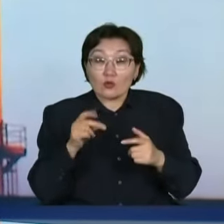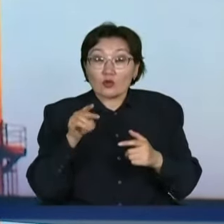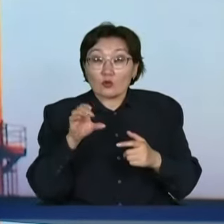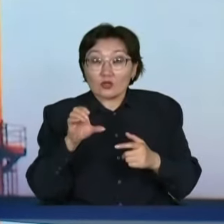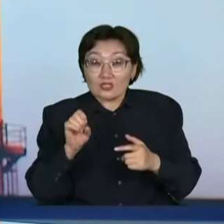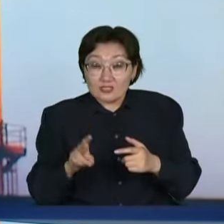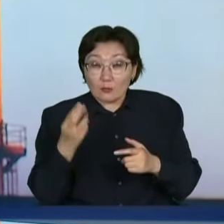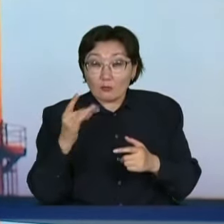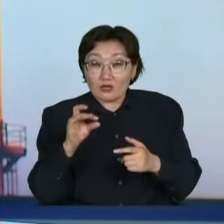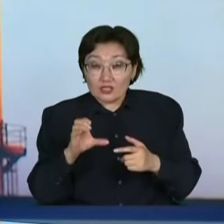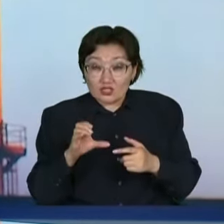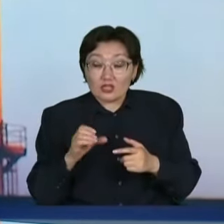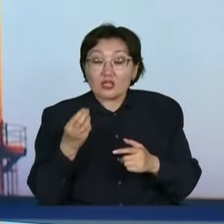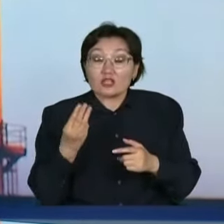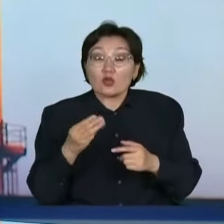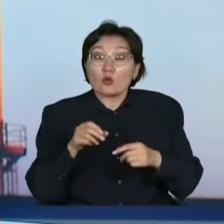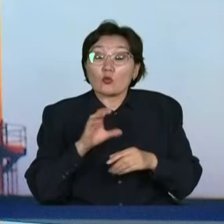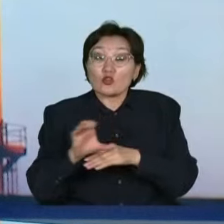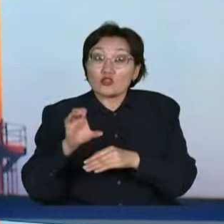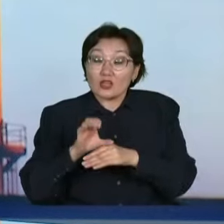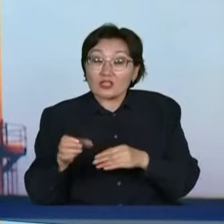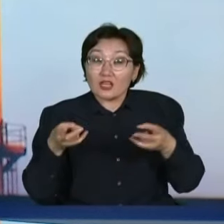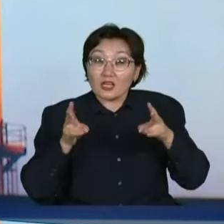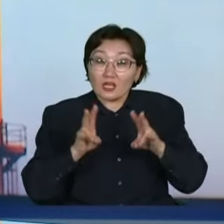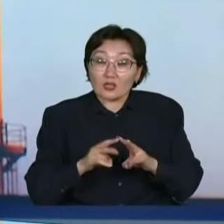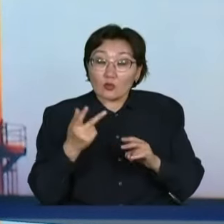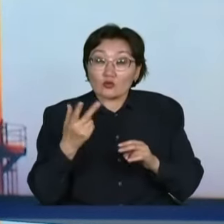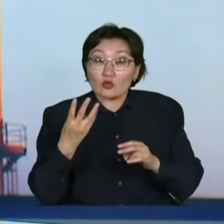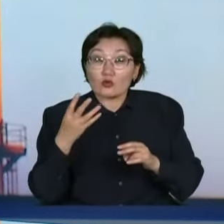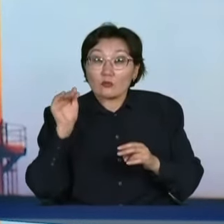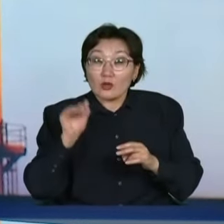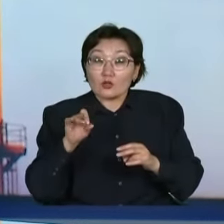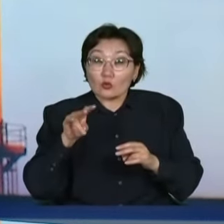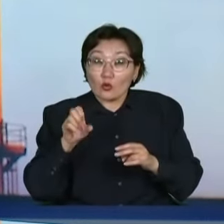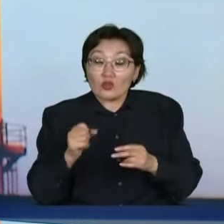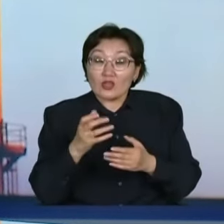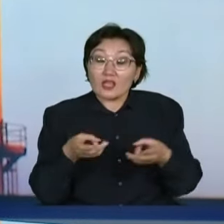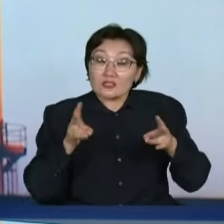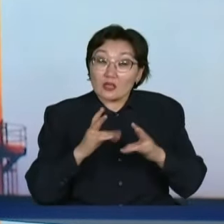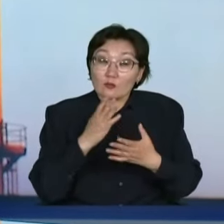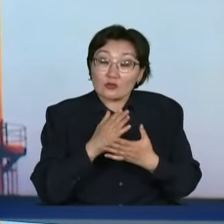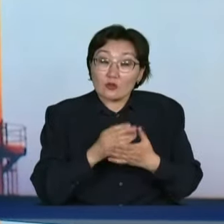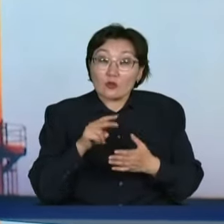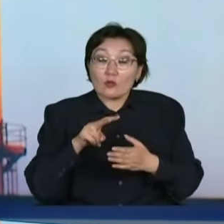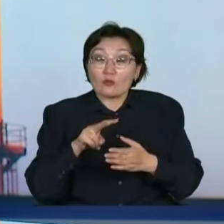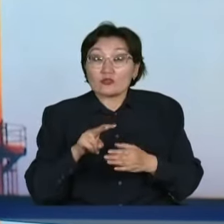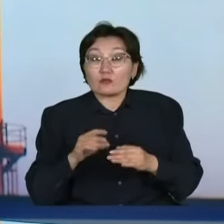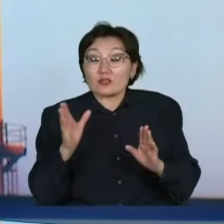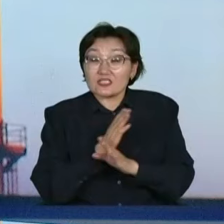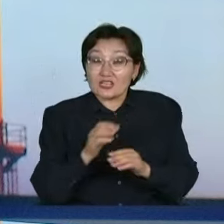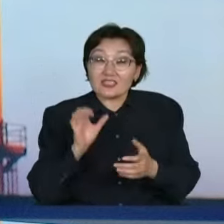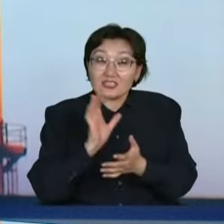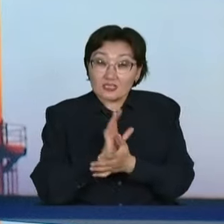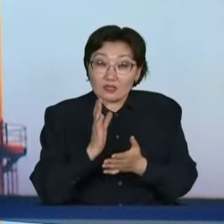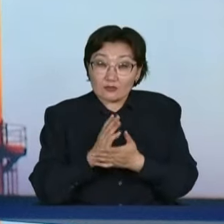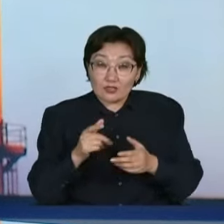мырыш өндірісінен қалған 34 мың тоннадай қалдық жатыр. Текелі тұрғындарының полигон денсаулықты құртып экологияны ластап жатыр деп